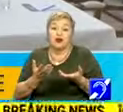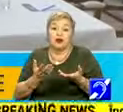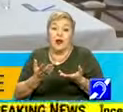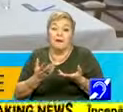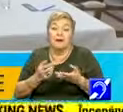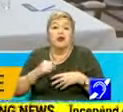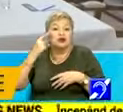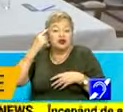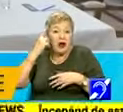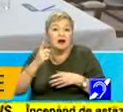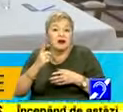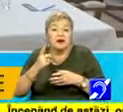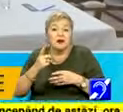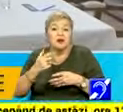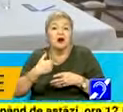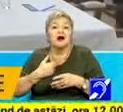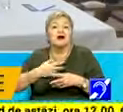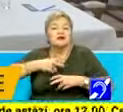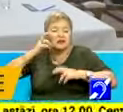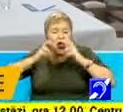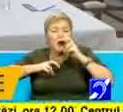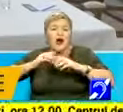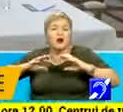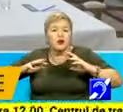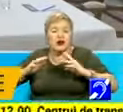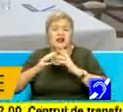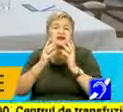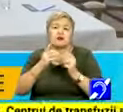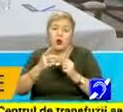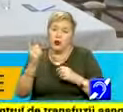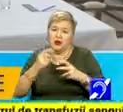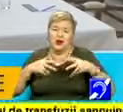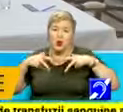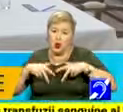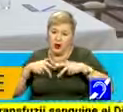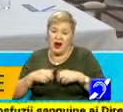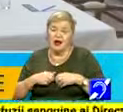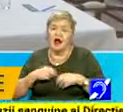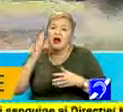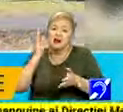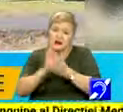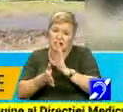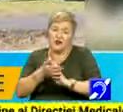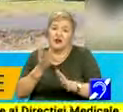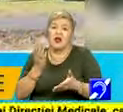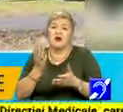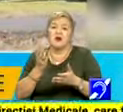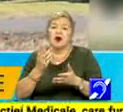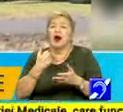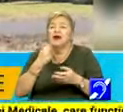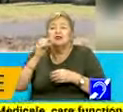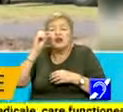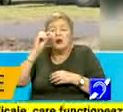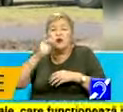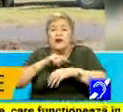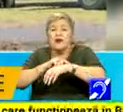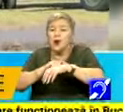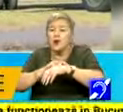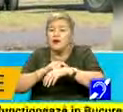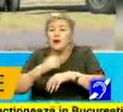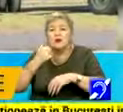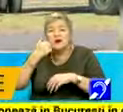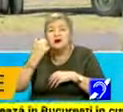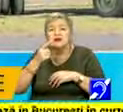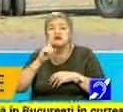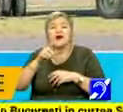speranța că conflictul, operațiunea sângeroasă din Ucraina să înceteze, măcar pe perioada cât au loc